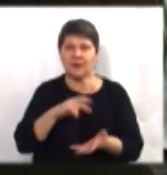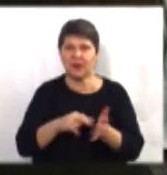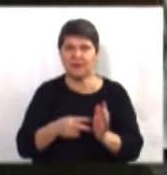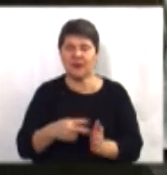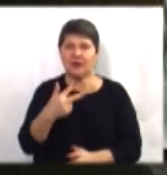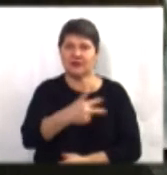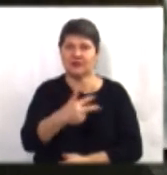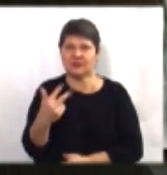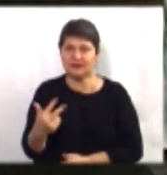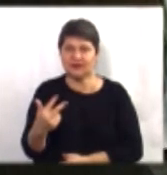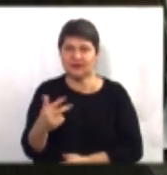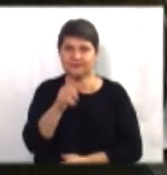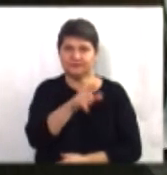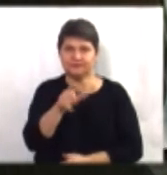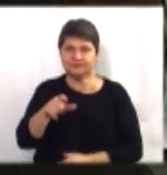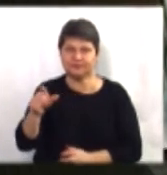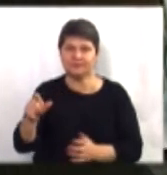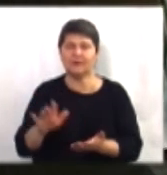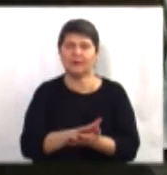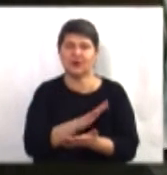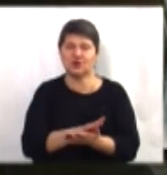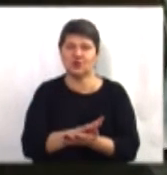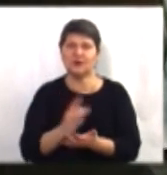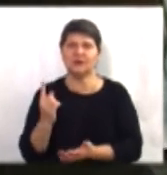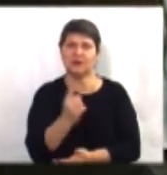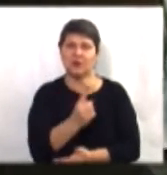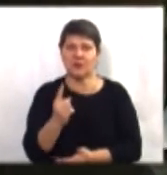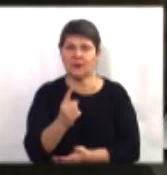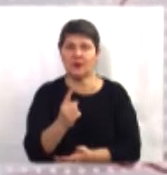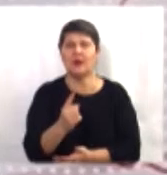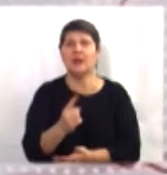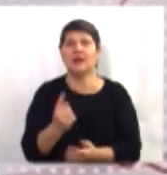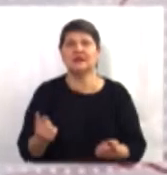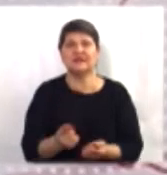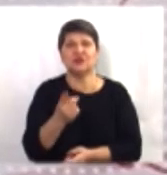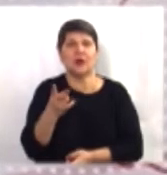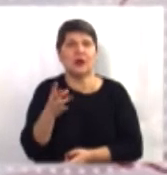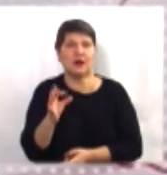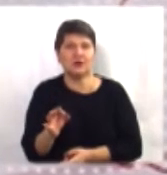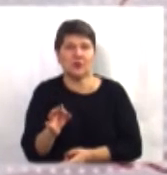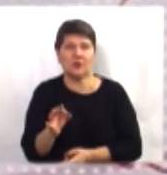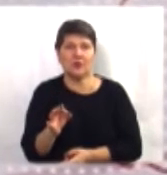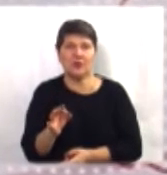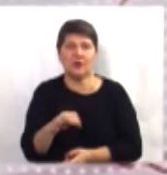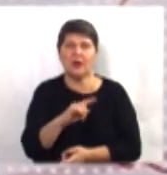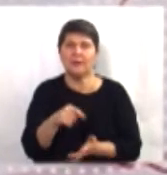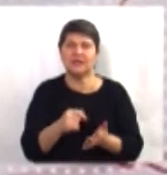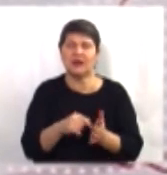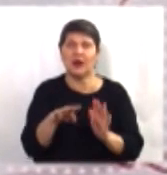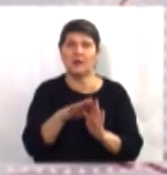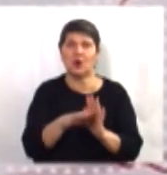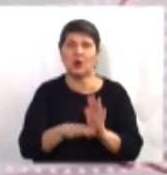33 категорії, які мають право на безкоштовний проїзд в певних мірах. Звичайно, що саме міською